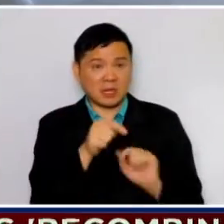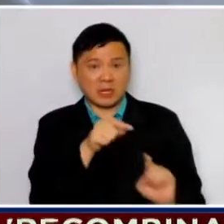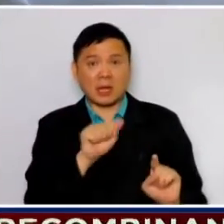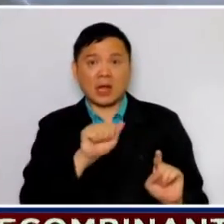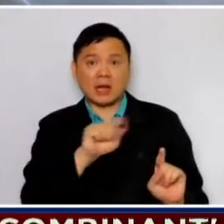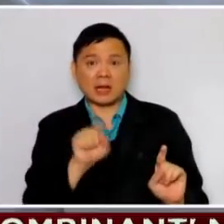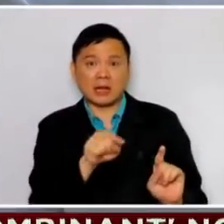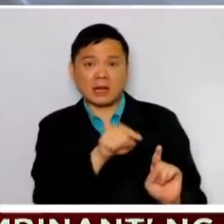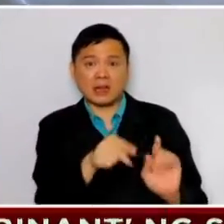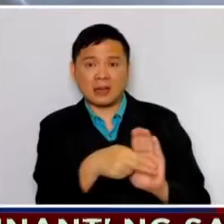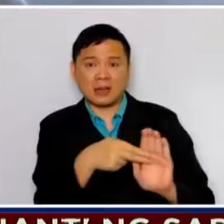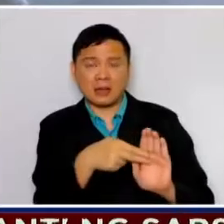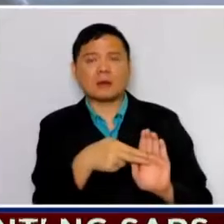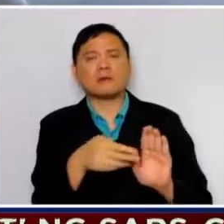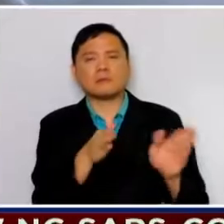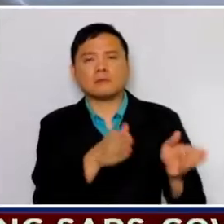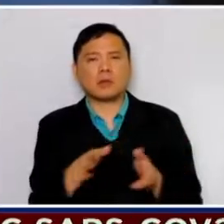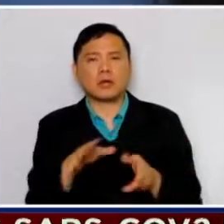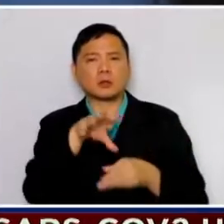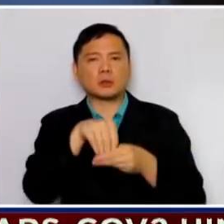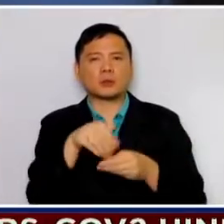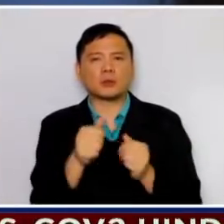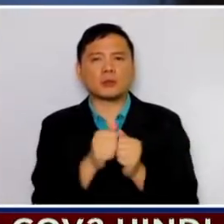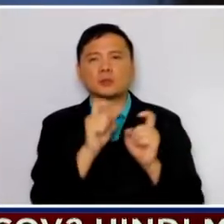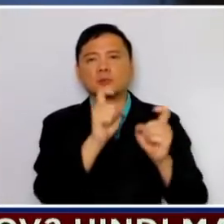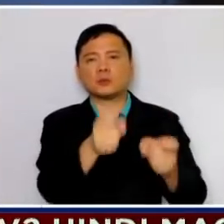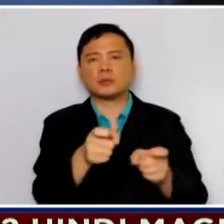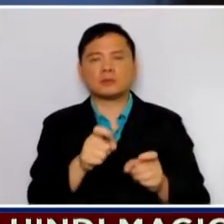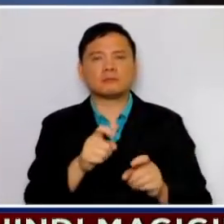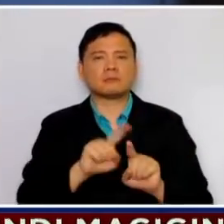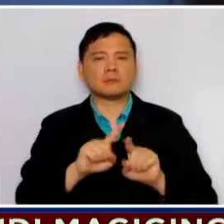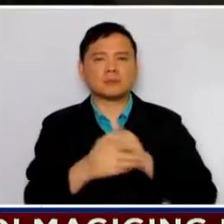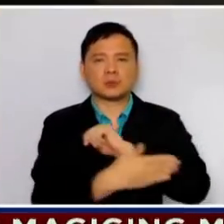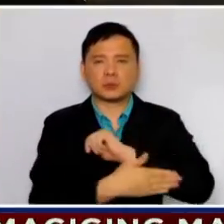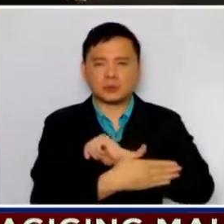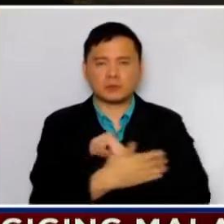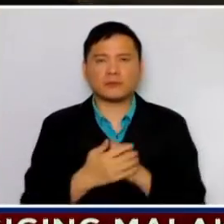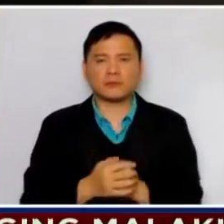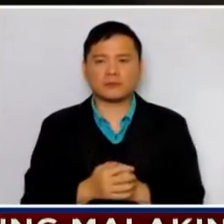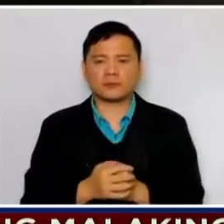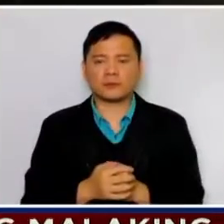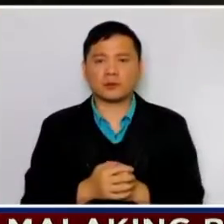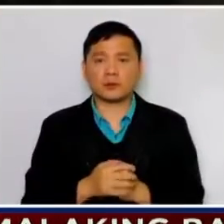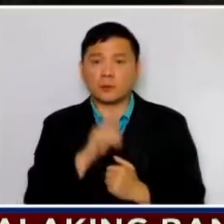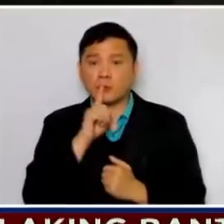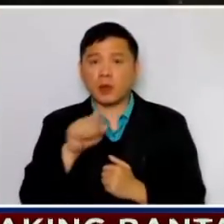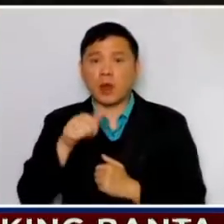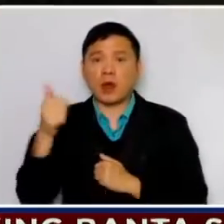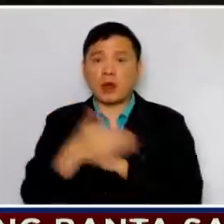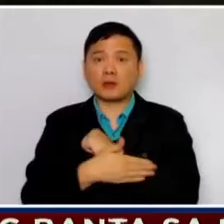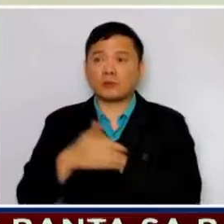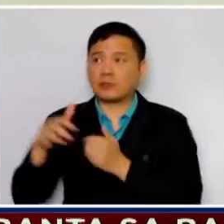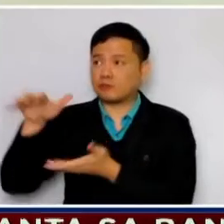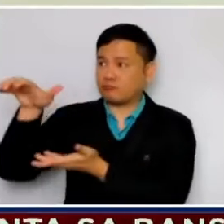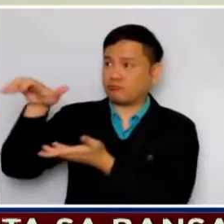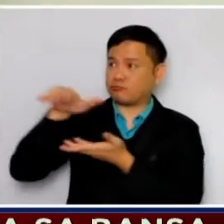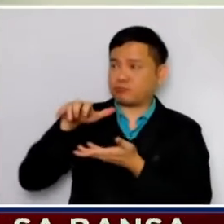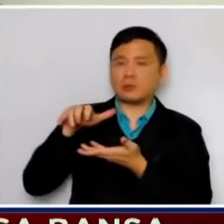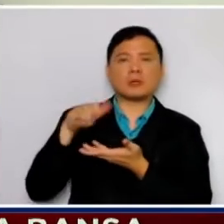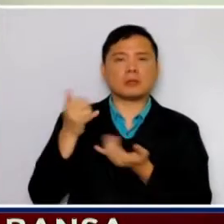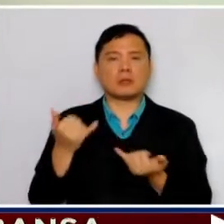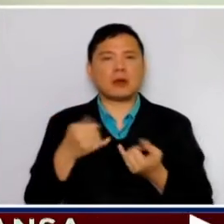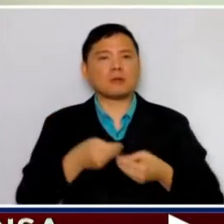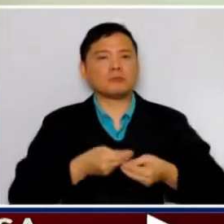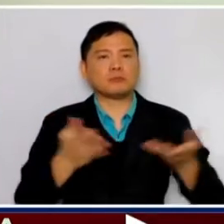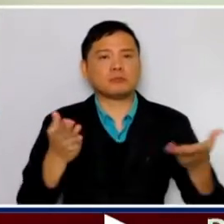bansa. Karamihan sa mga ibibigay na bakuna ay donasyon din ng ibang bansa sa pamamagitan ng COVAX facility. The reason we